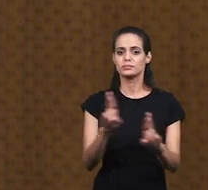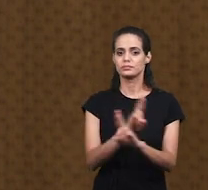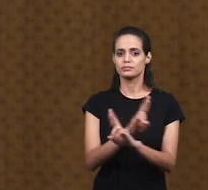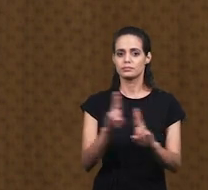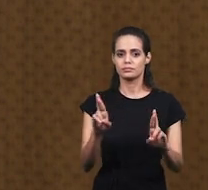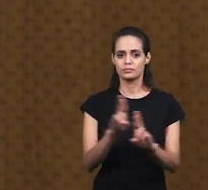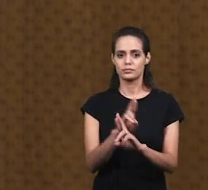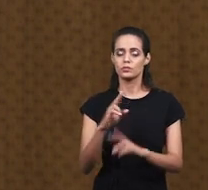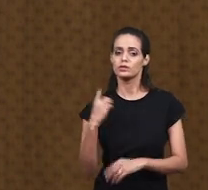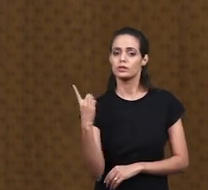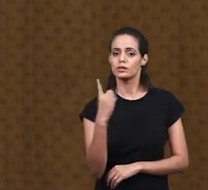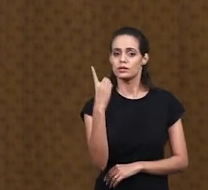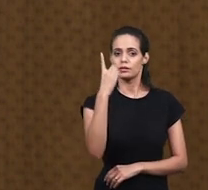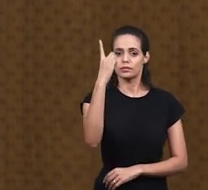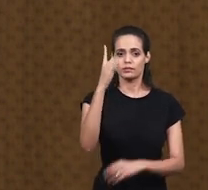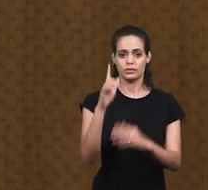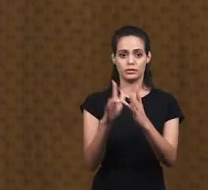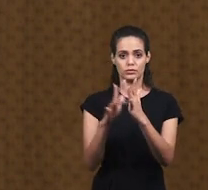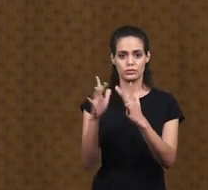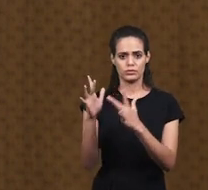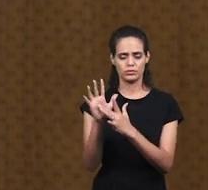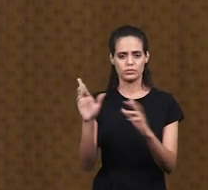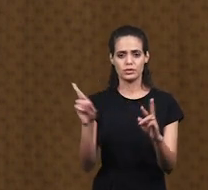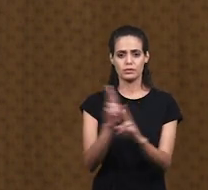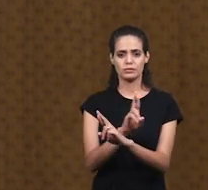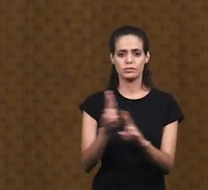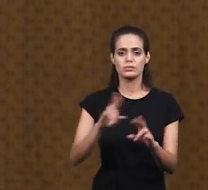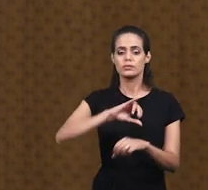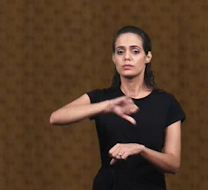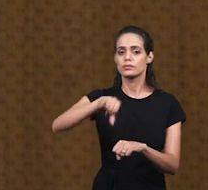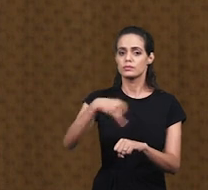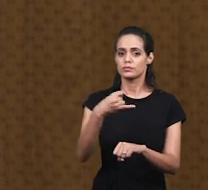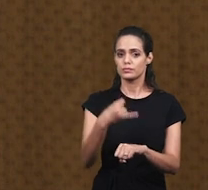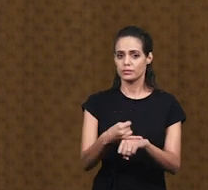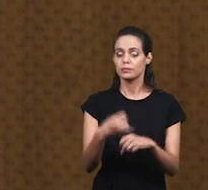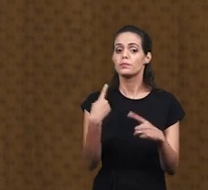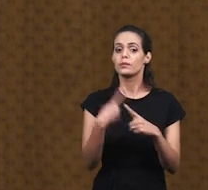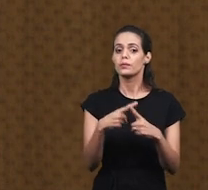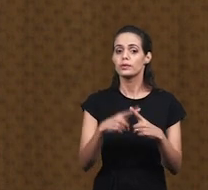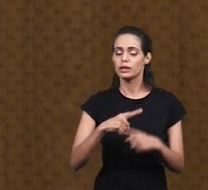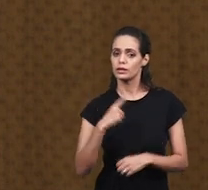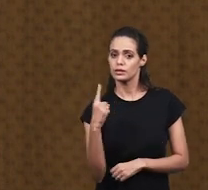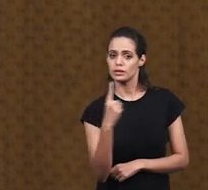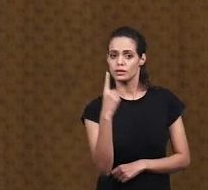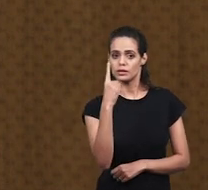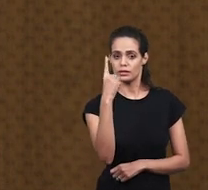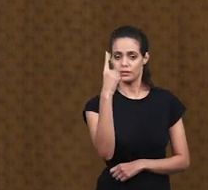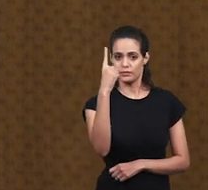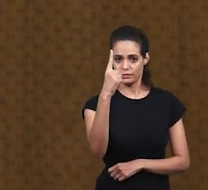Jérusalem. Parce que David, il a régné 7 ans en Hébron.